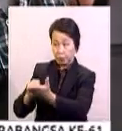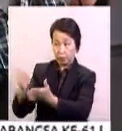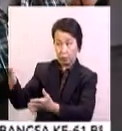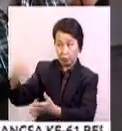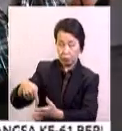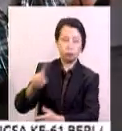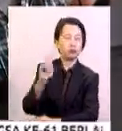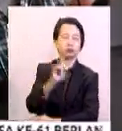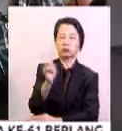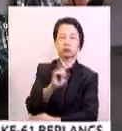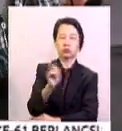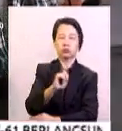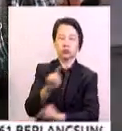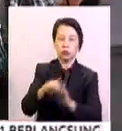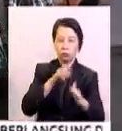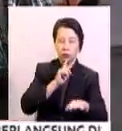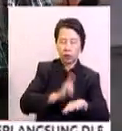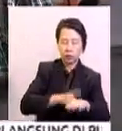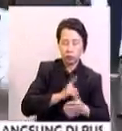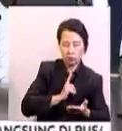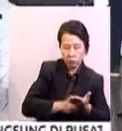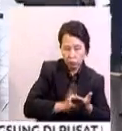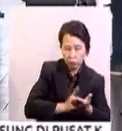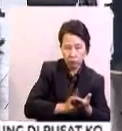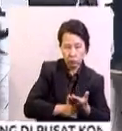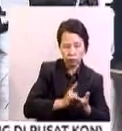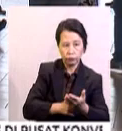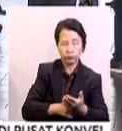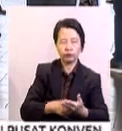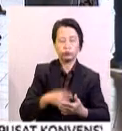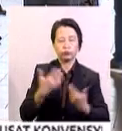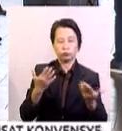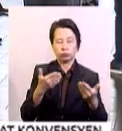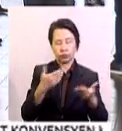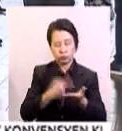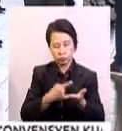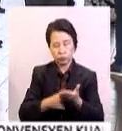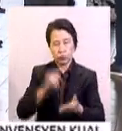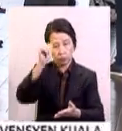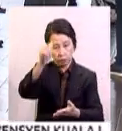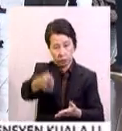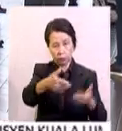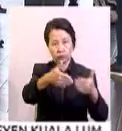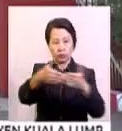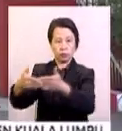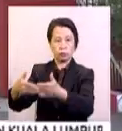berada di lokasi semasa perbincangan berlangsung. Prosiding disambung semula esok.